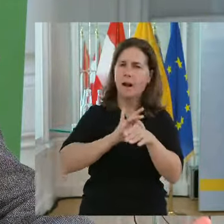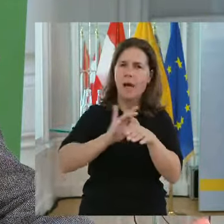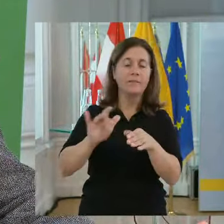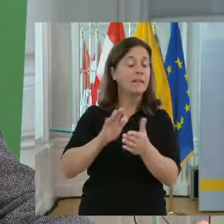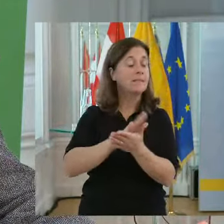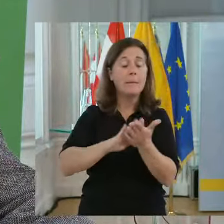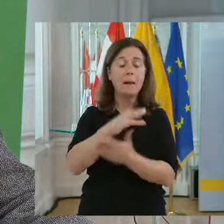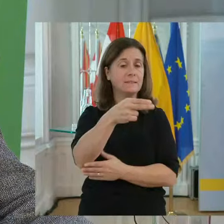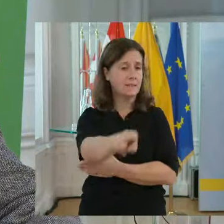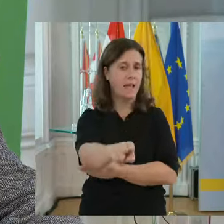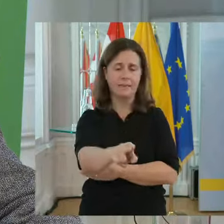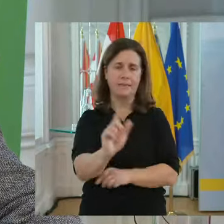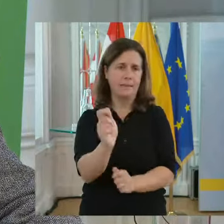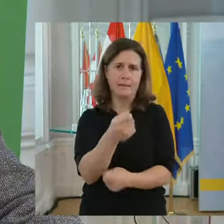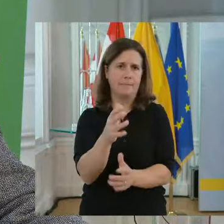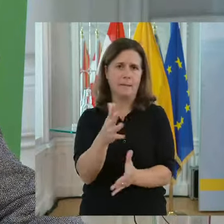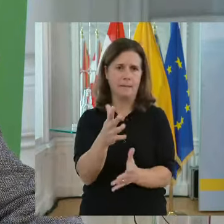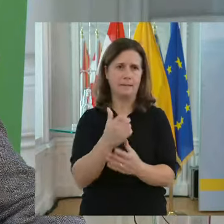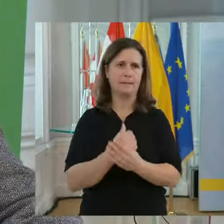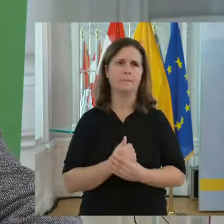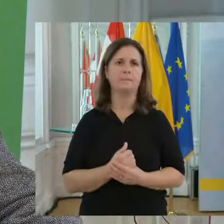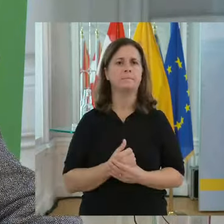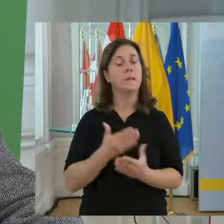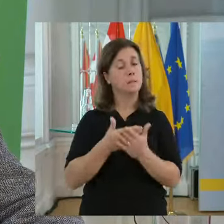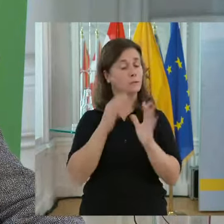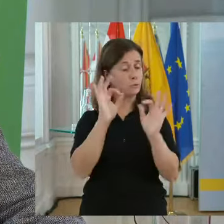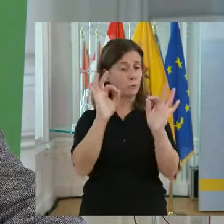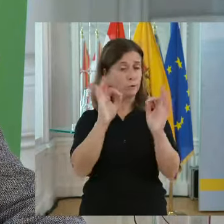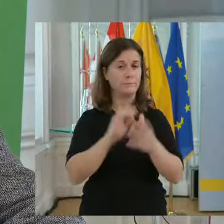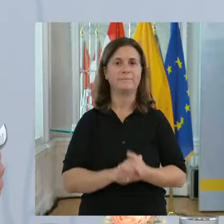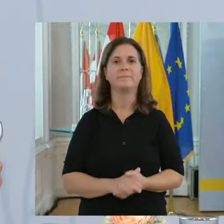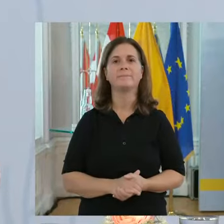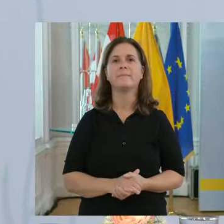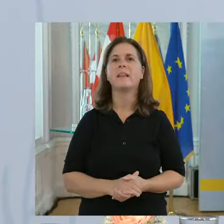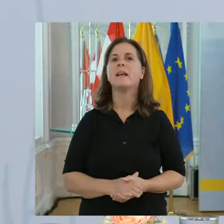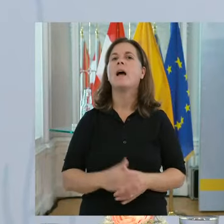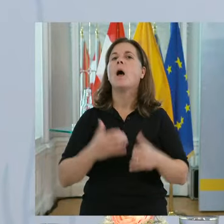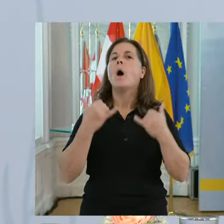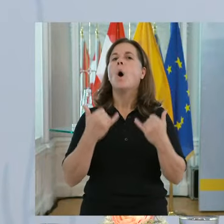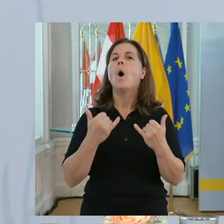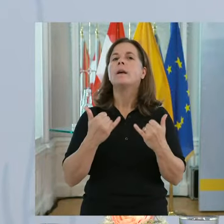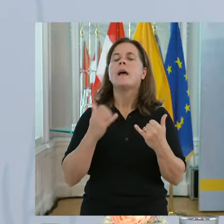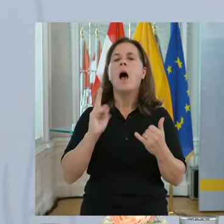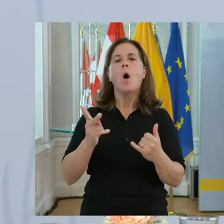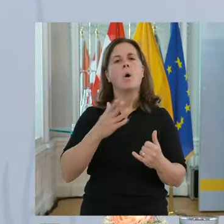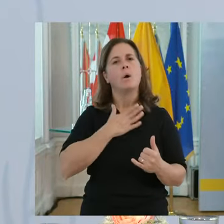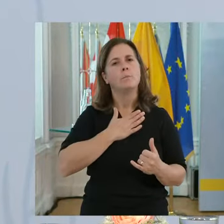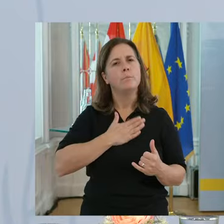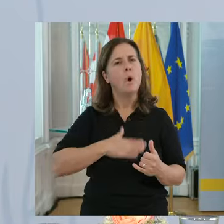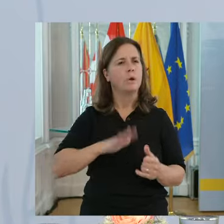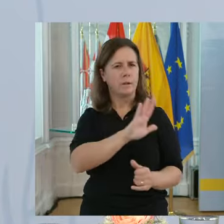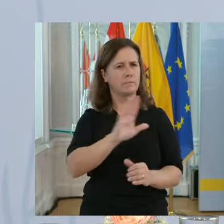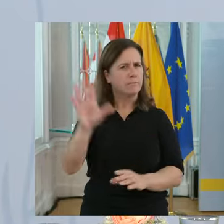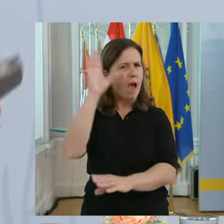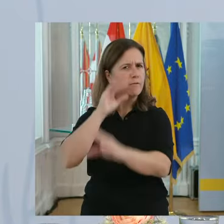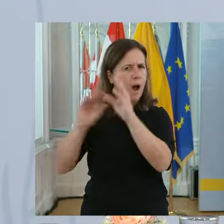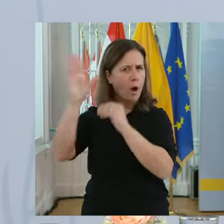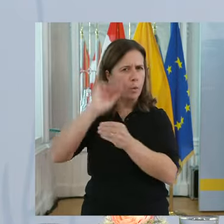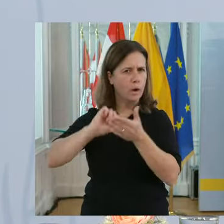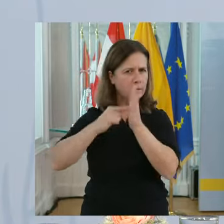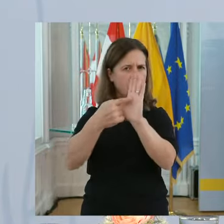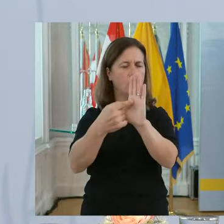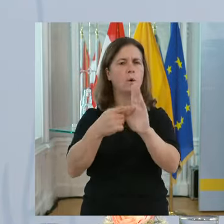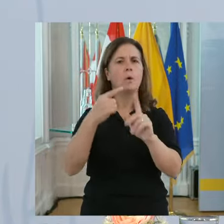nachsagen. Und das ist gut. Jetzt geht es ja heute auch sehr stark darum, die Erfahrungen weiterzugeben